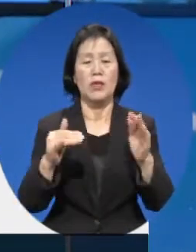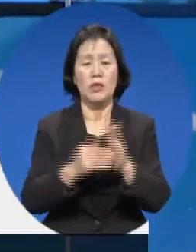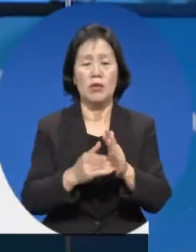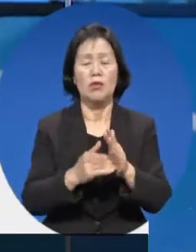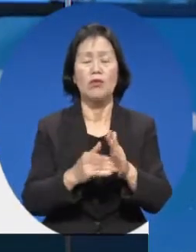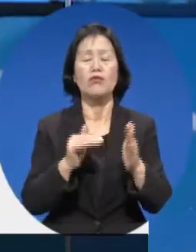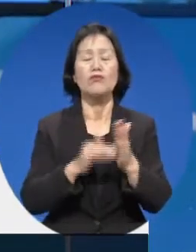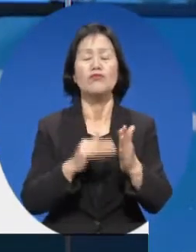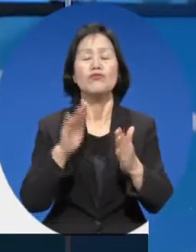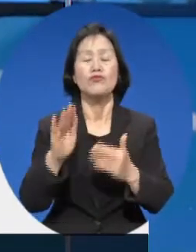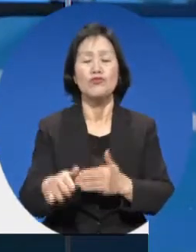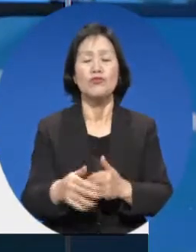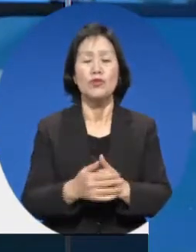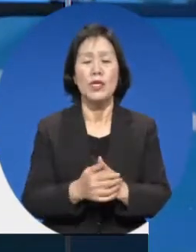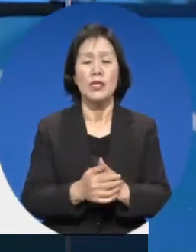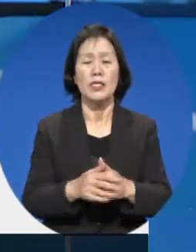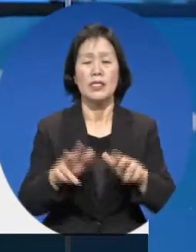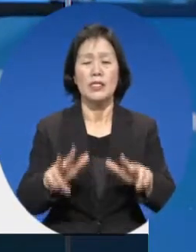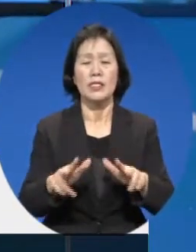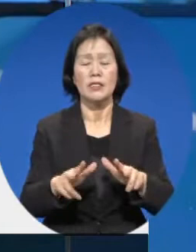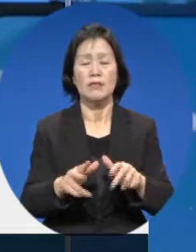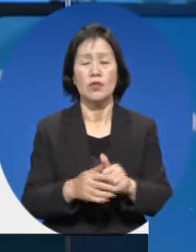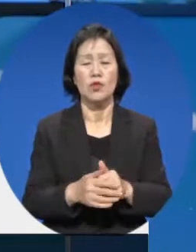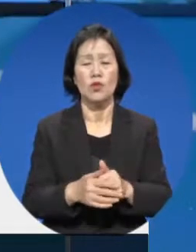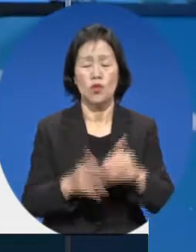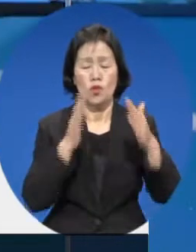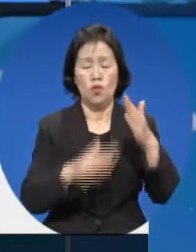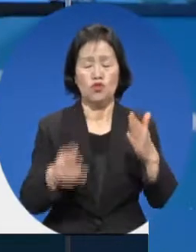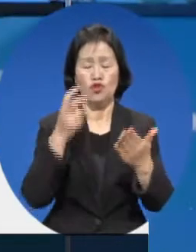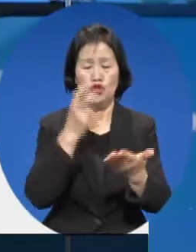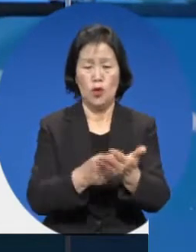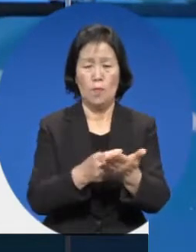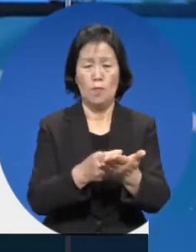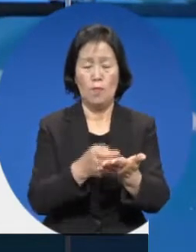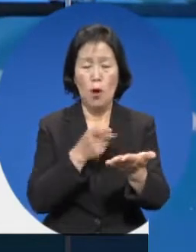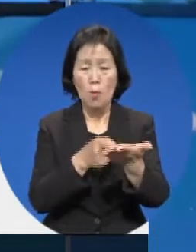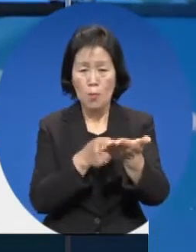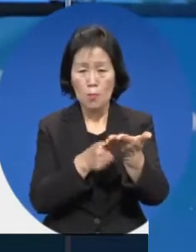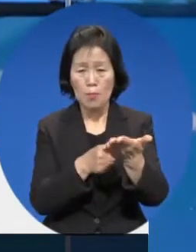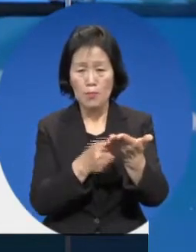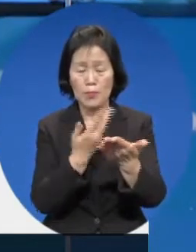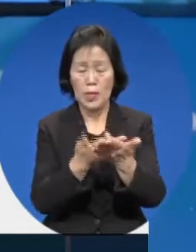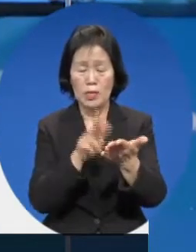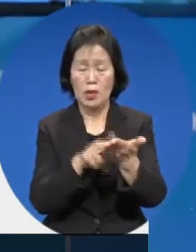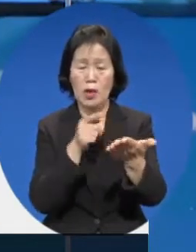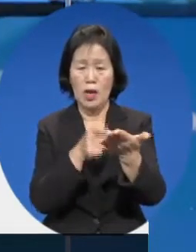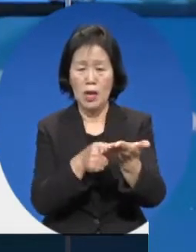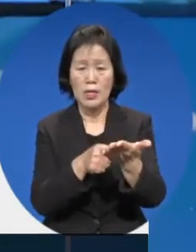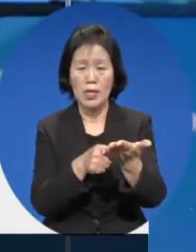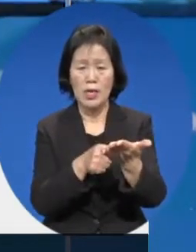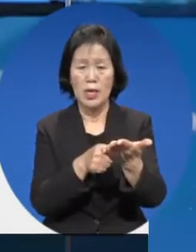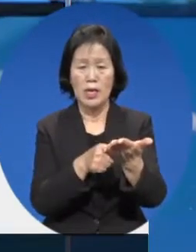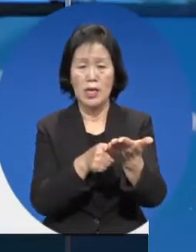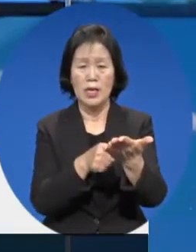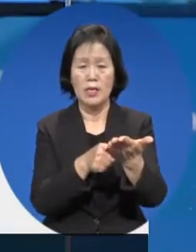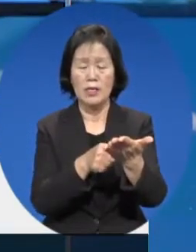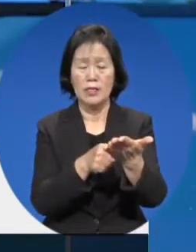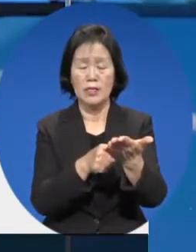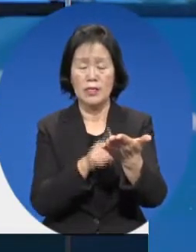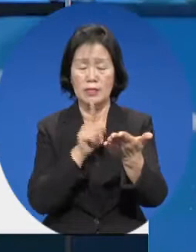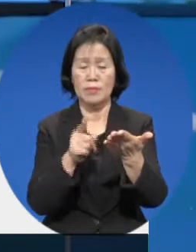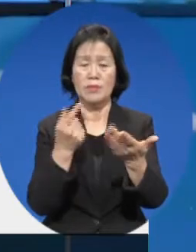그렇게 함에 따라서 이제 현재 그 후 가공 수첩 개정안이 올라가 있는데 이 구도 제품 개정안에는 그 세 장의 학교에서도 말씀하셨던